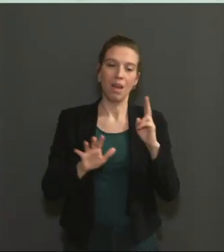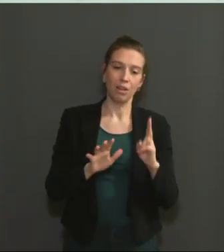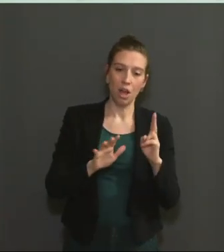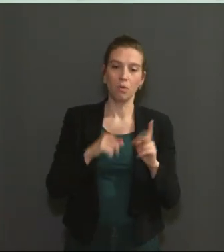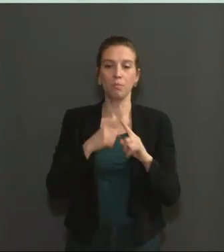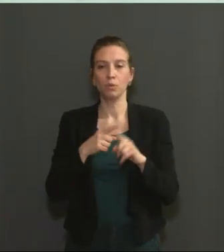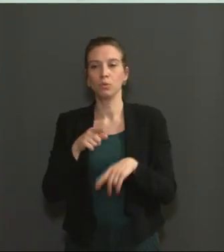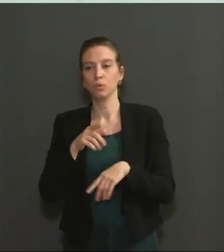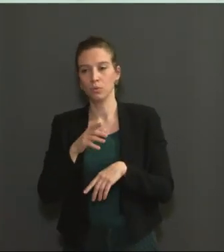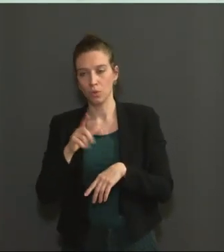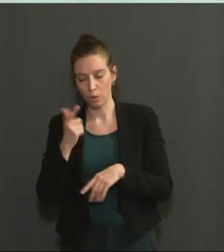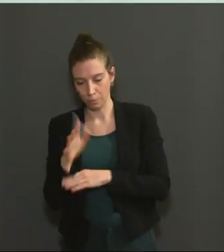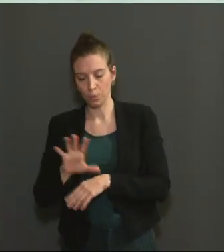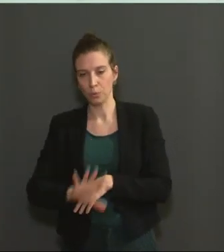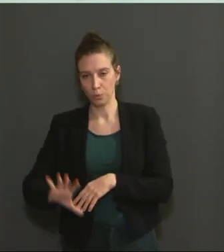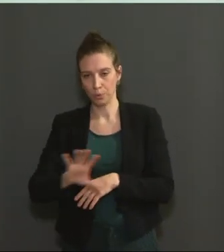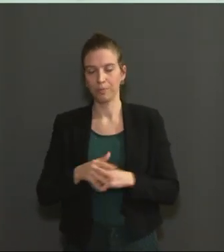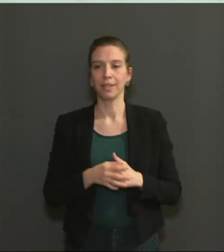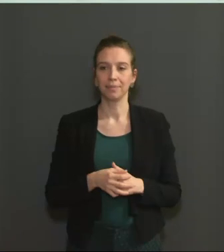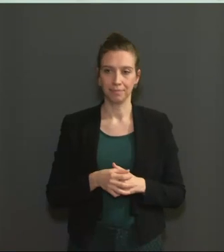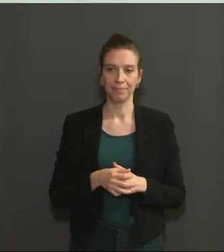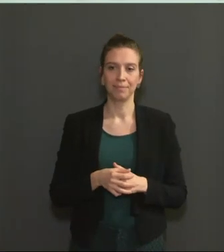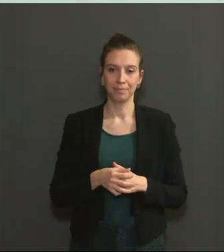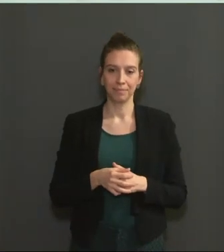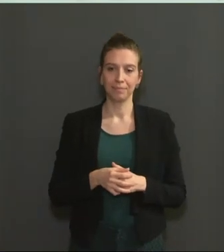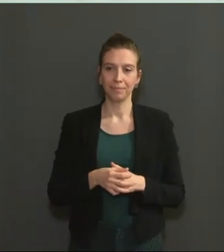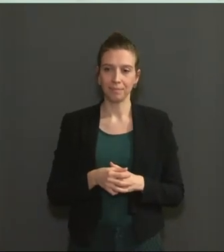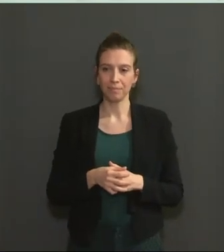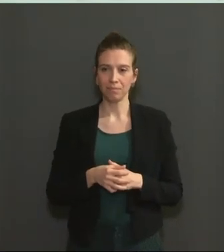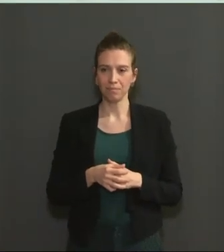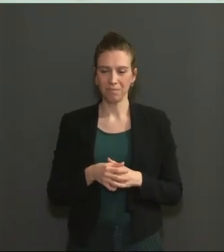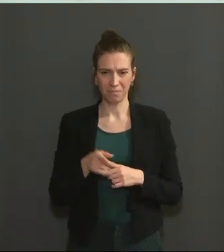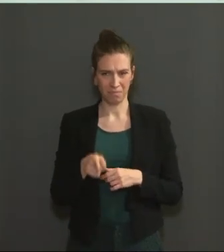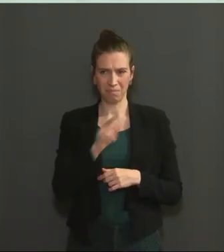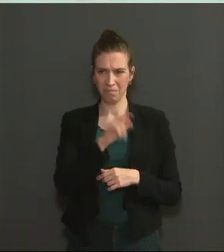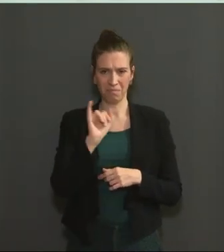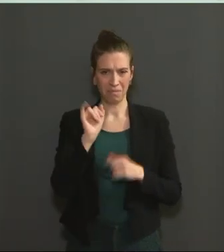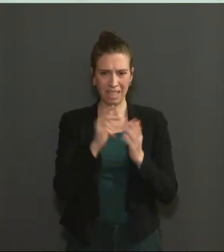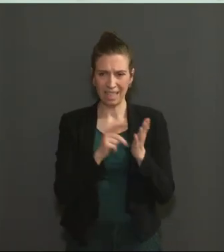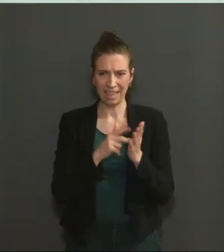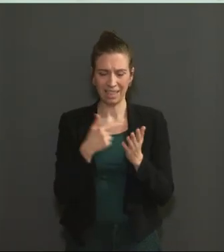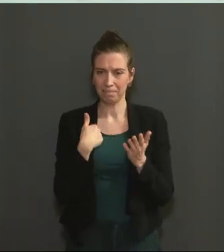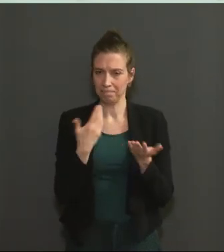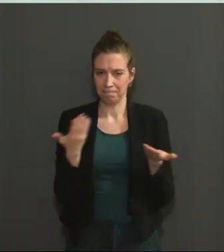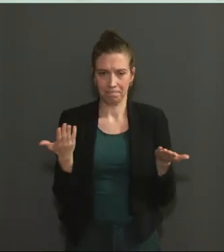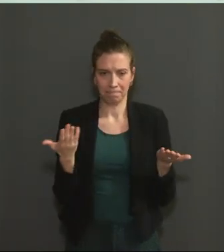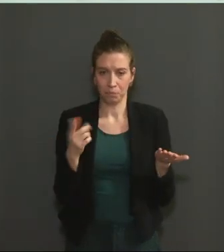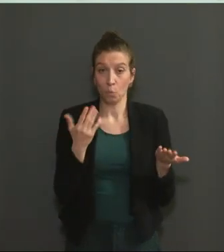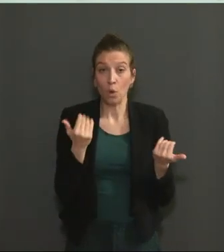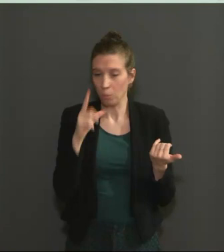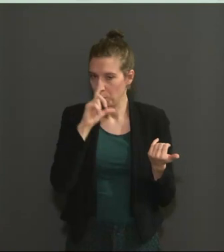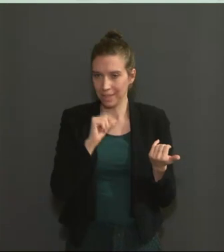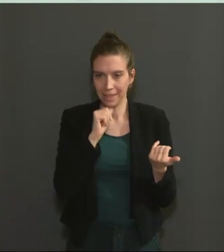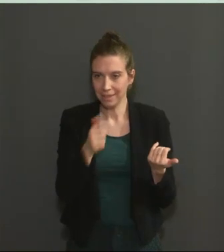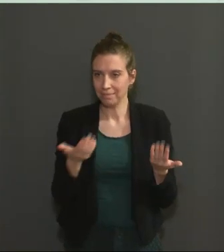bijzonder ook hier hebben we voorlopig geen precize verklaring voor en de komende dagen